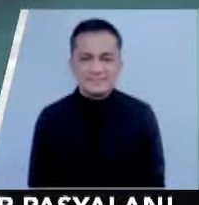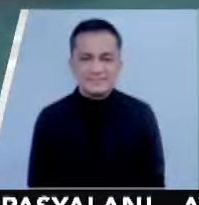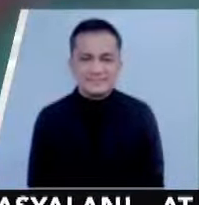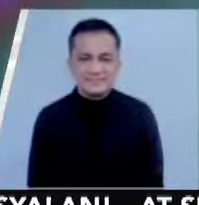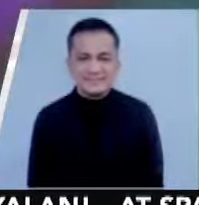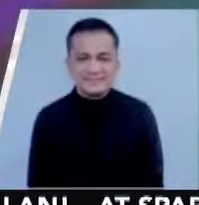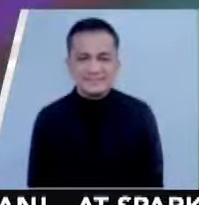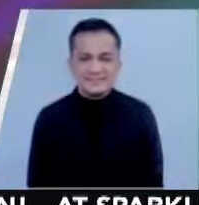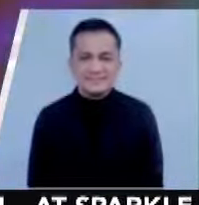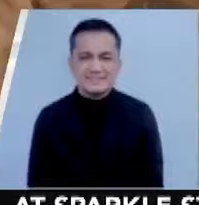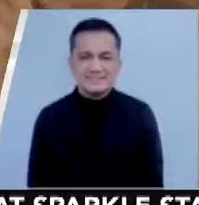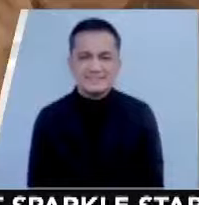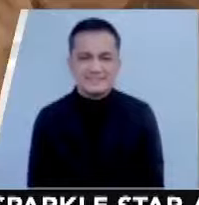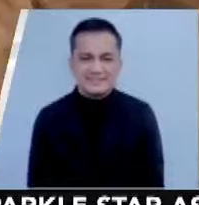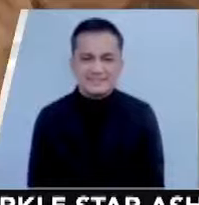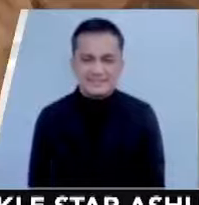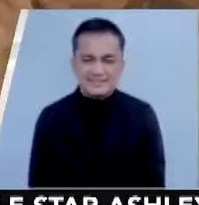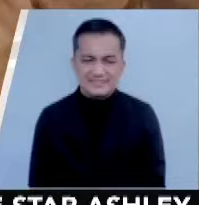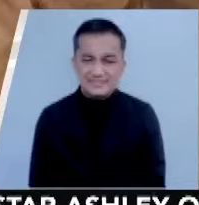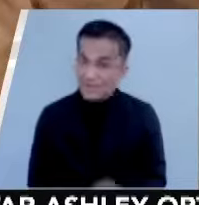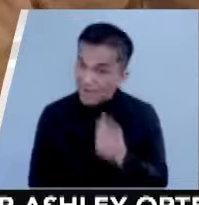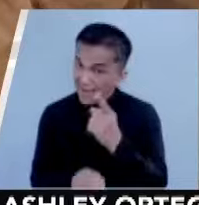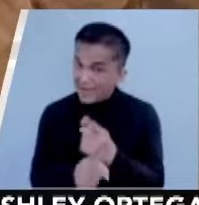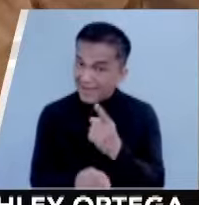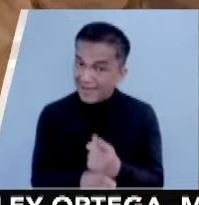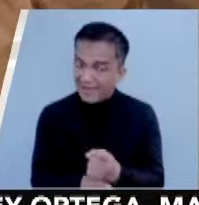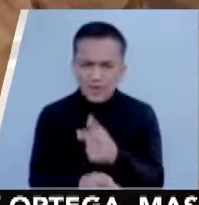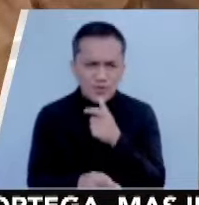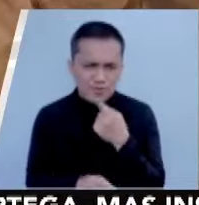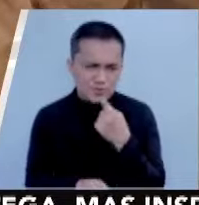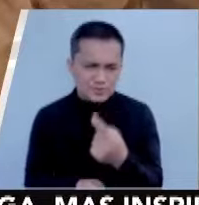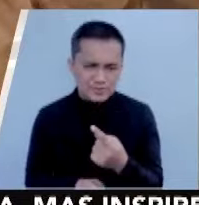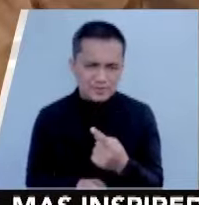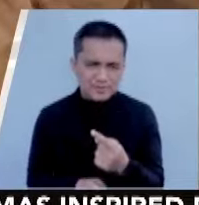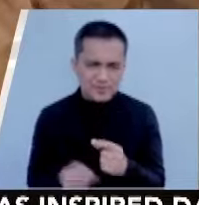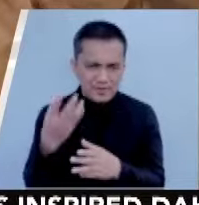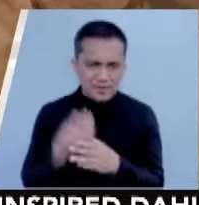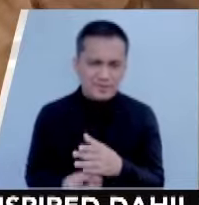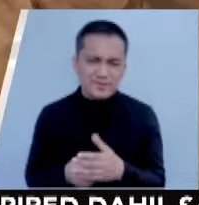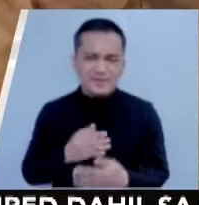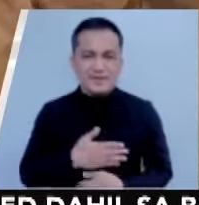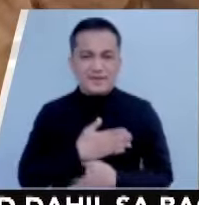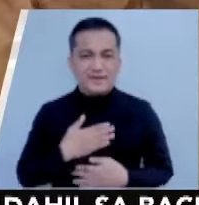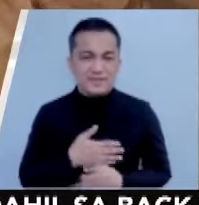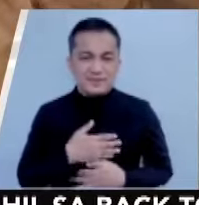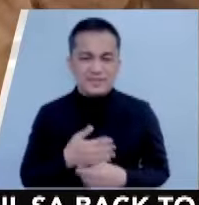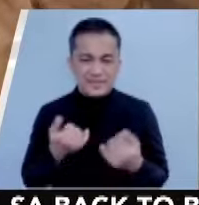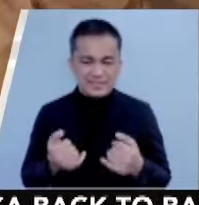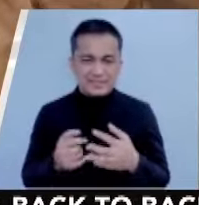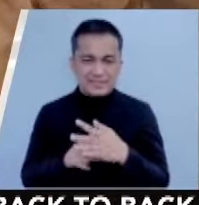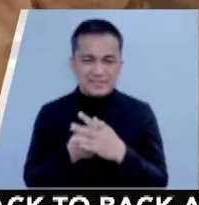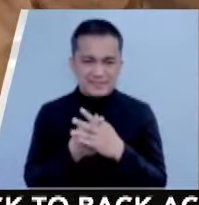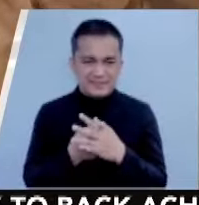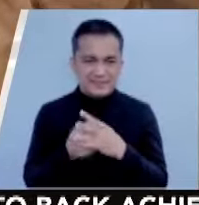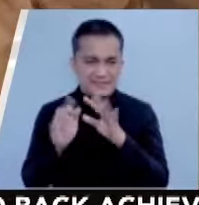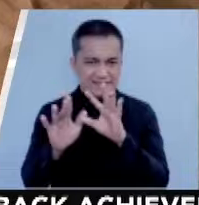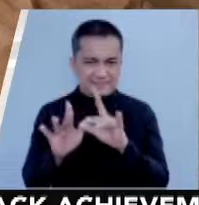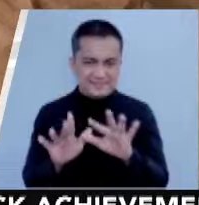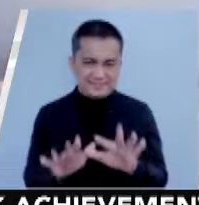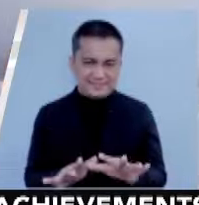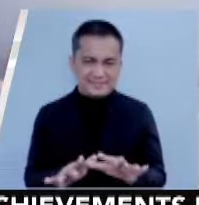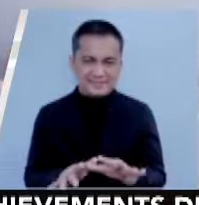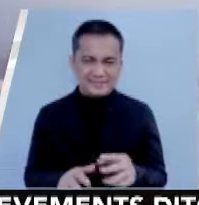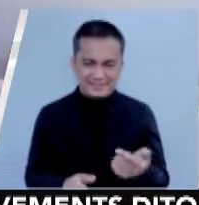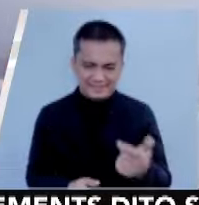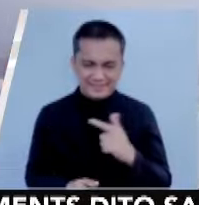90 oh ' ba Sino nagsabing mauubos ang fan ngayong Nagsimula na ang tag-ulan Vicky